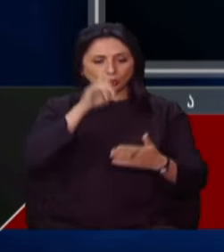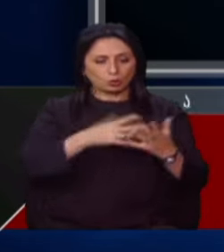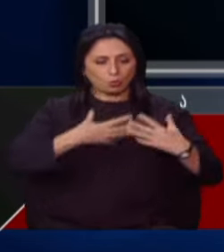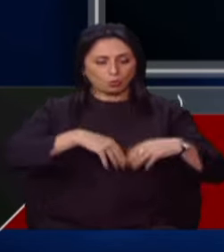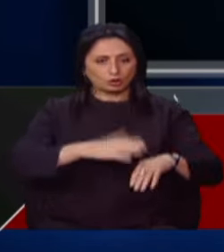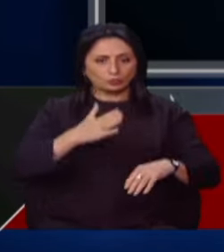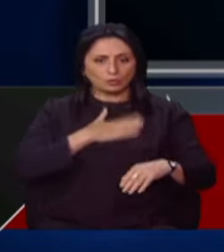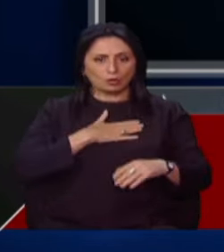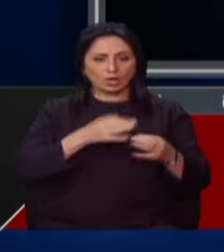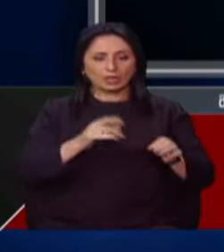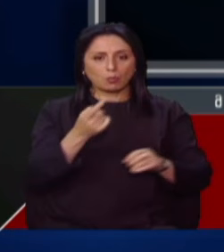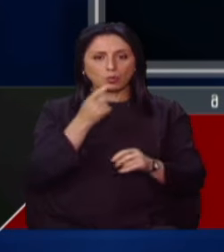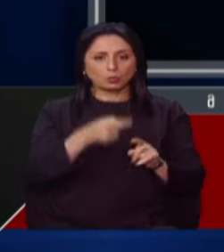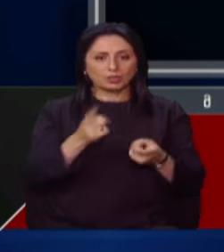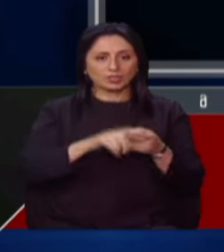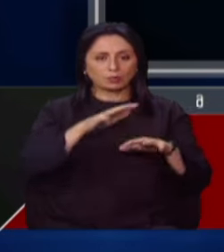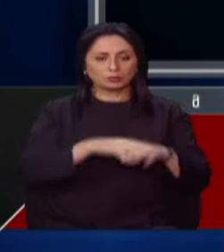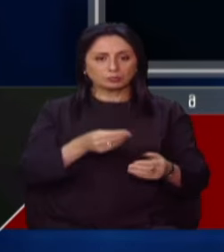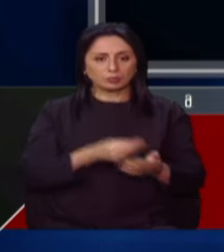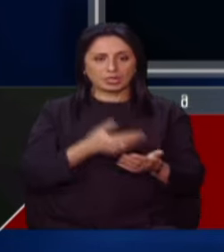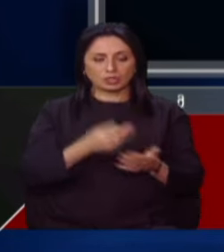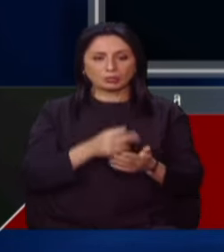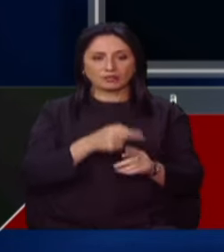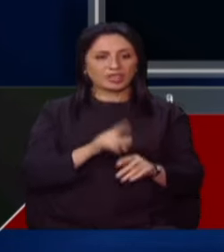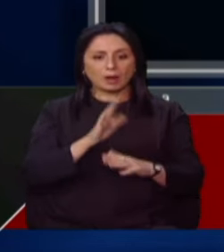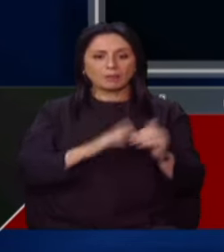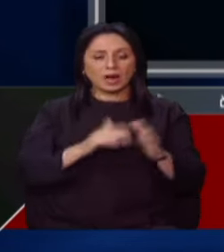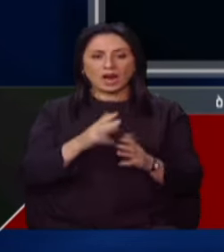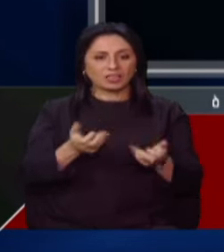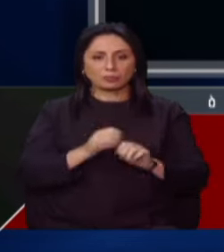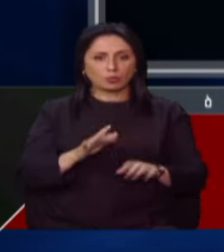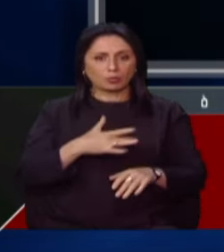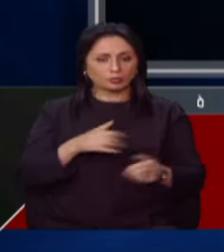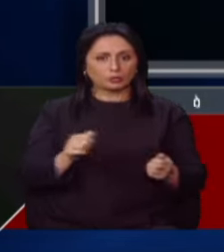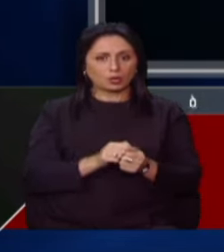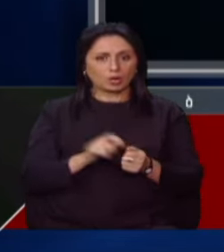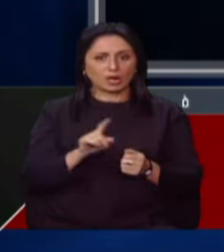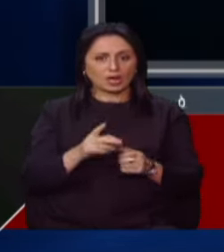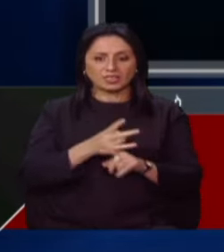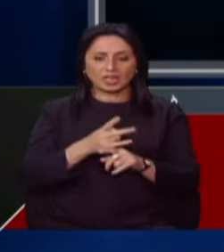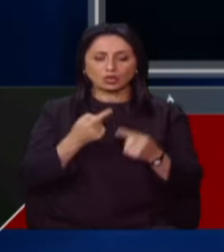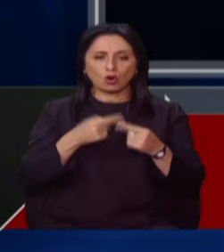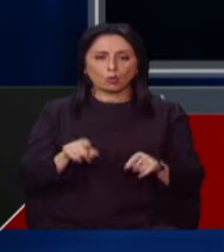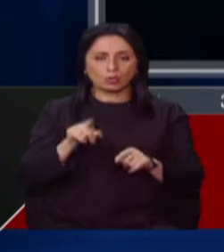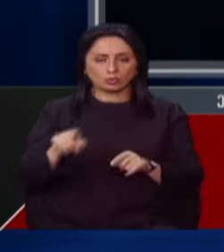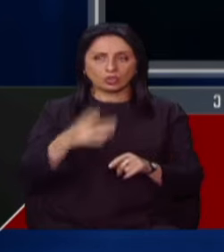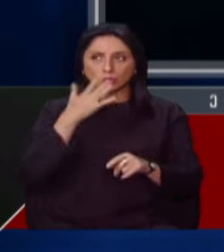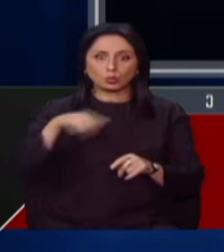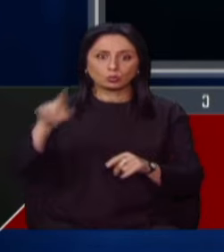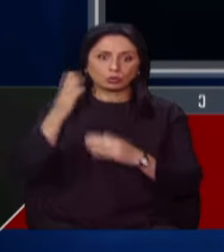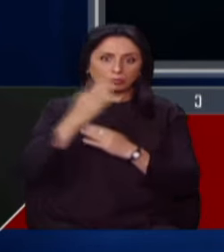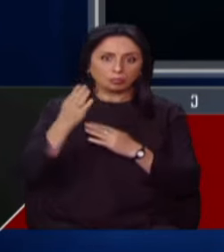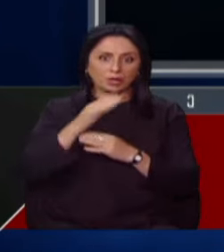ოჯახზე, ერთმანეთსა და დამოუკიდებლობაზე დაფუძნებულ ფასეულობებს. არა იმ კატეგორიულად მიუღებელ მოცემულობას, რაც რადიკალურ ოპოზიციას და უცხოელ